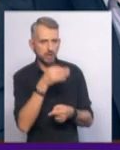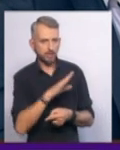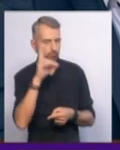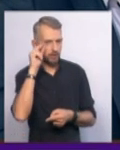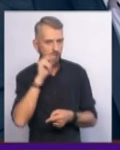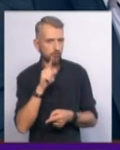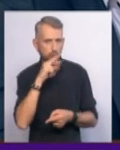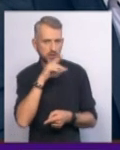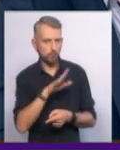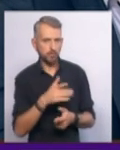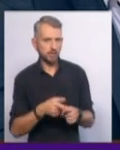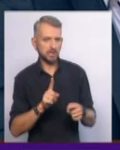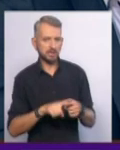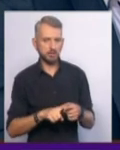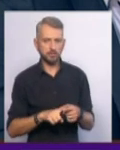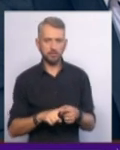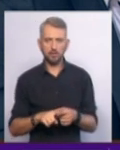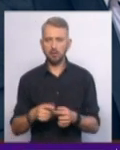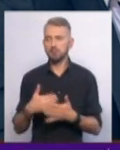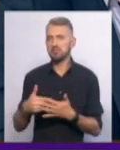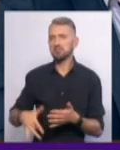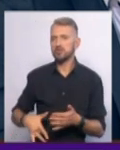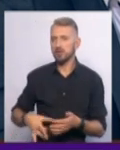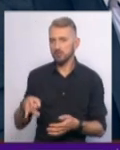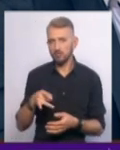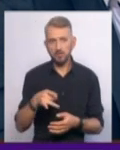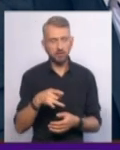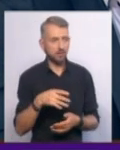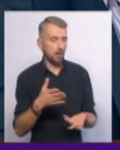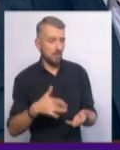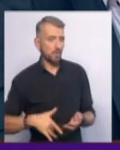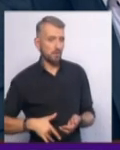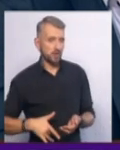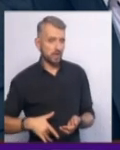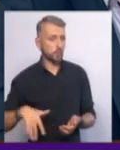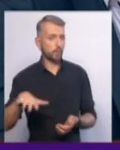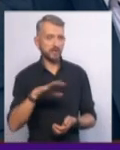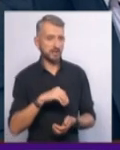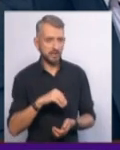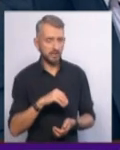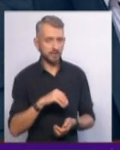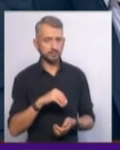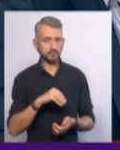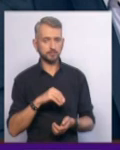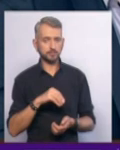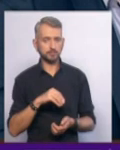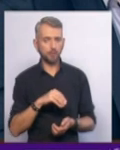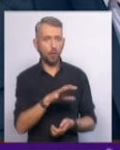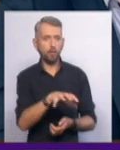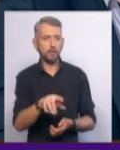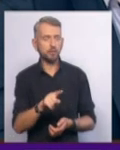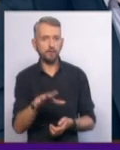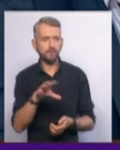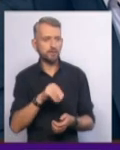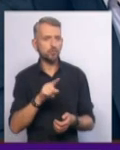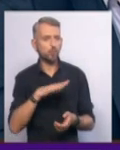щоб не помилитись. Це, ну, з приводу Печерського району. Київ-Світло. Ну, в Печерську всі об'єкти, які були заплановані